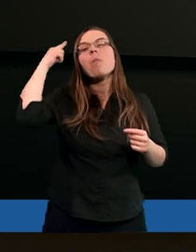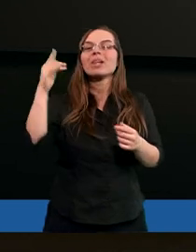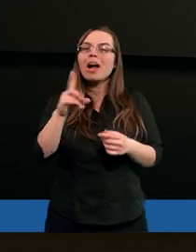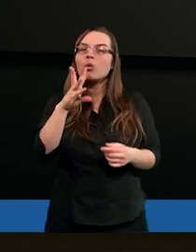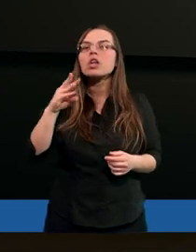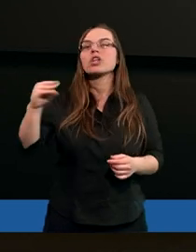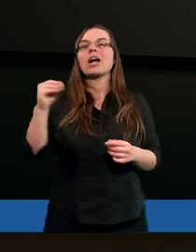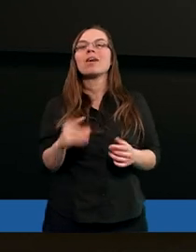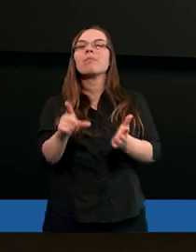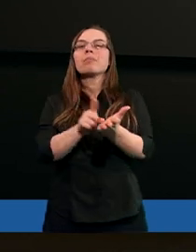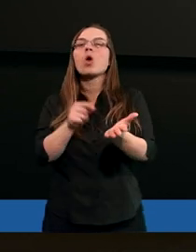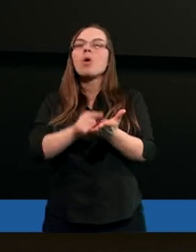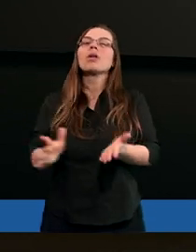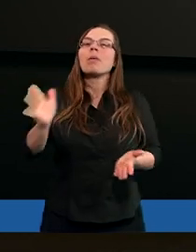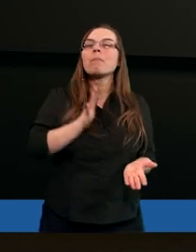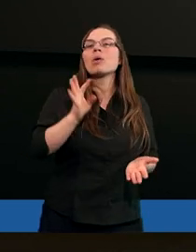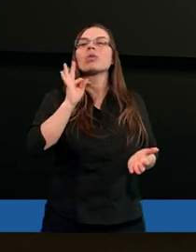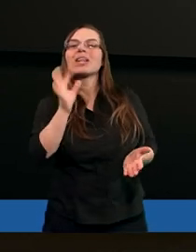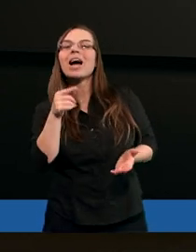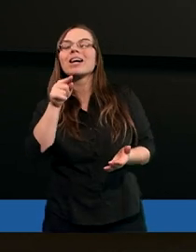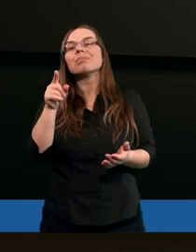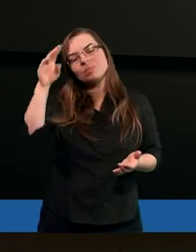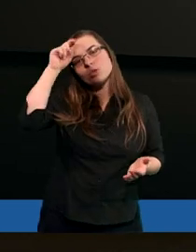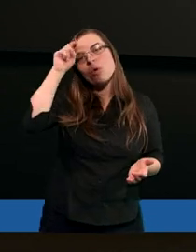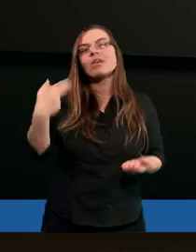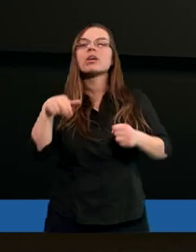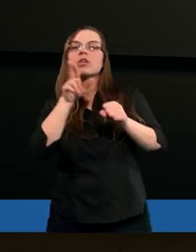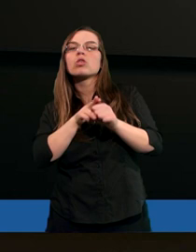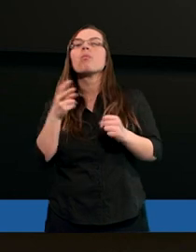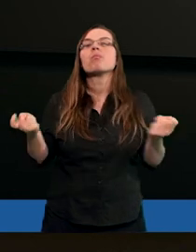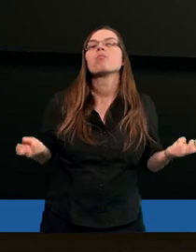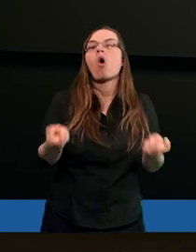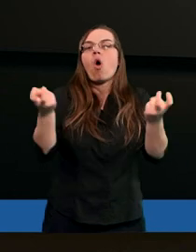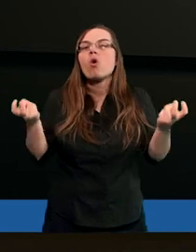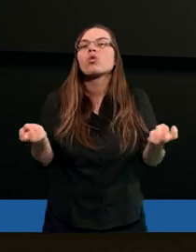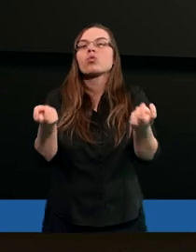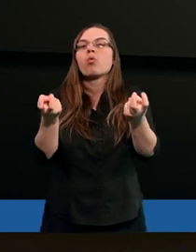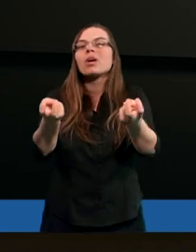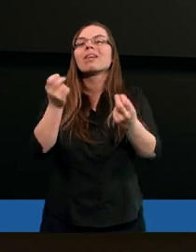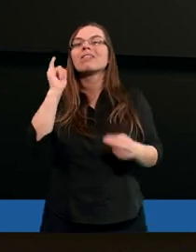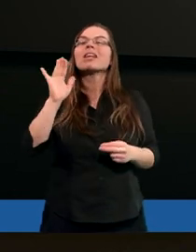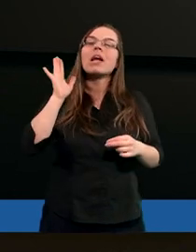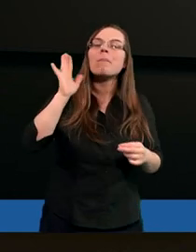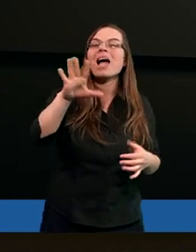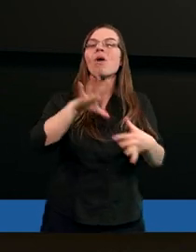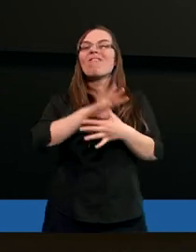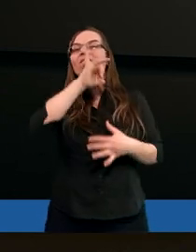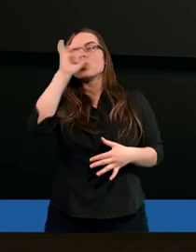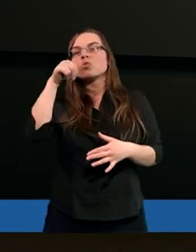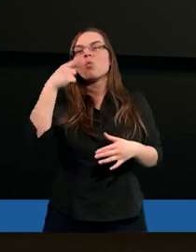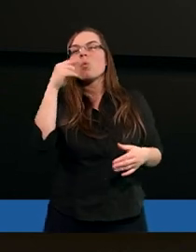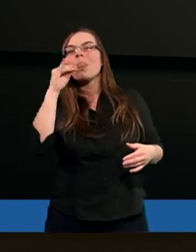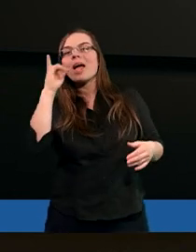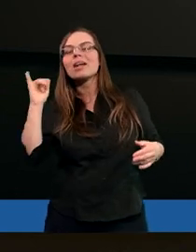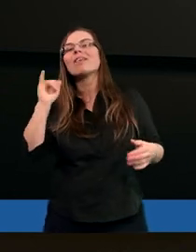że Piotr był takim, tym człowiekiem, który poszukiwał i miał w Judei w